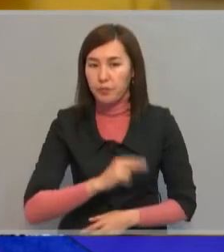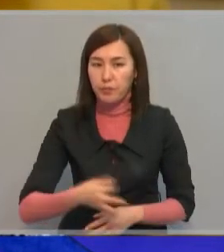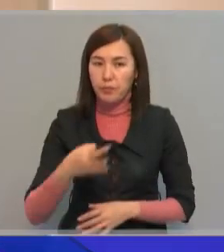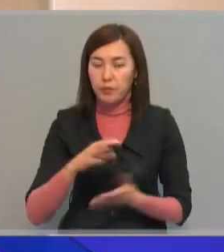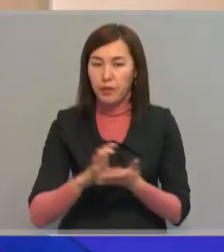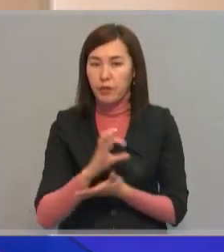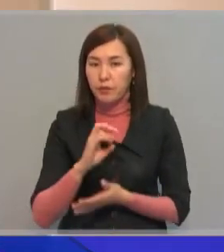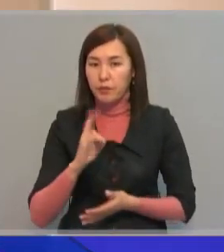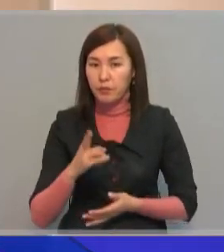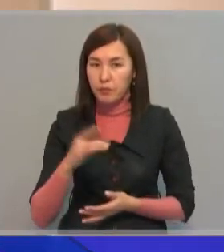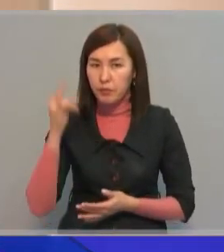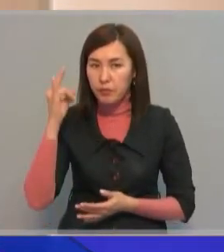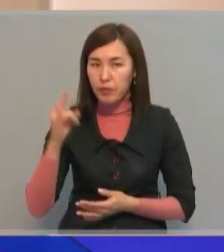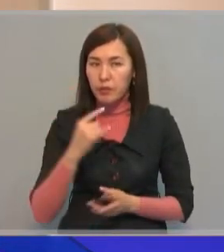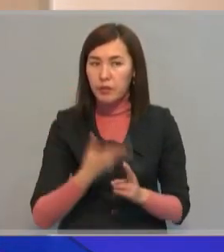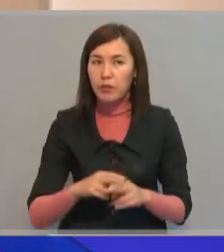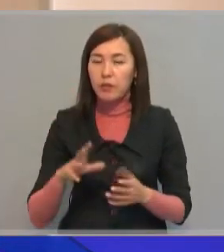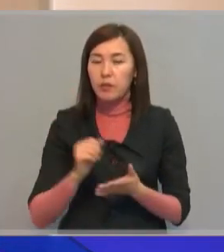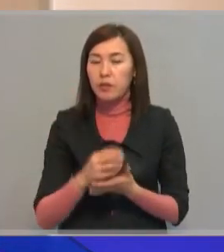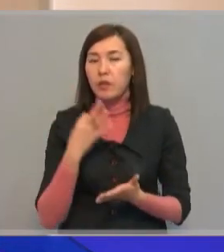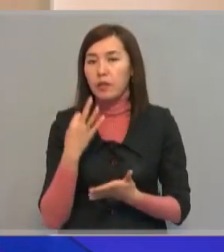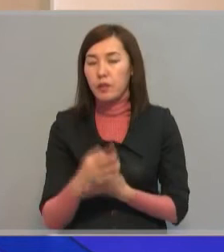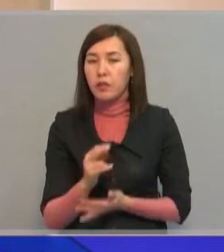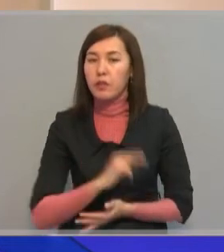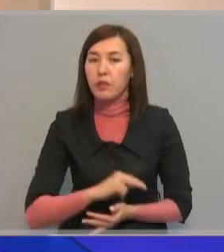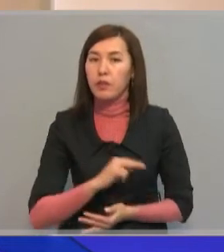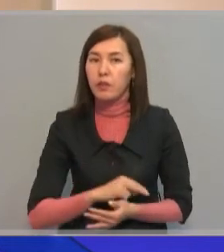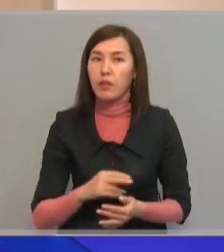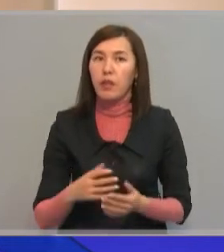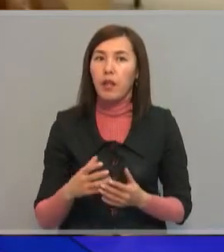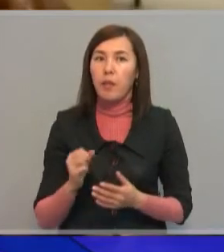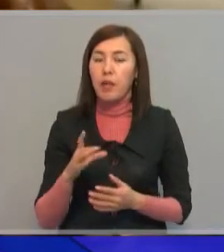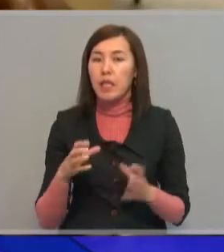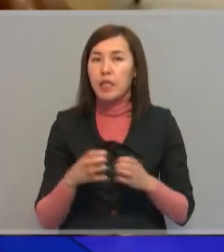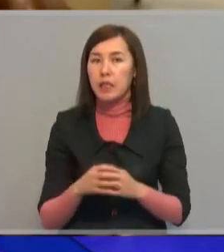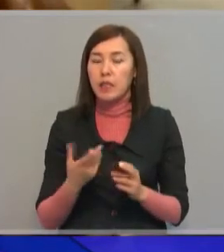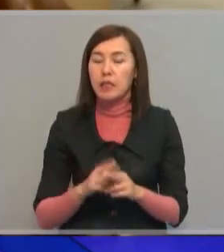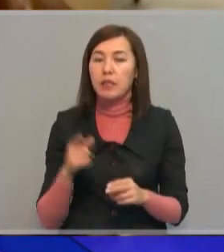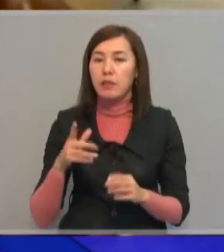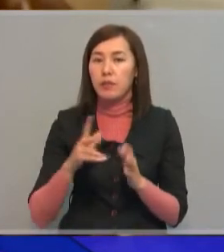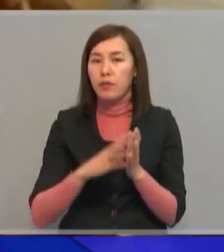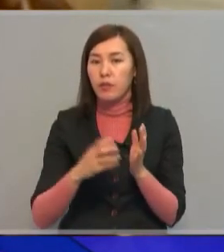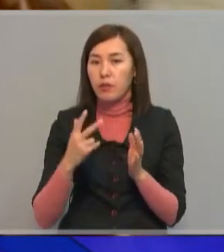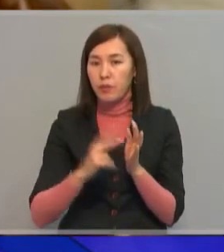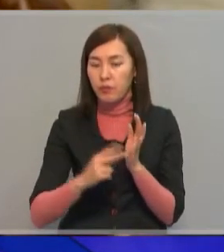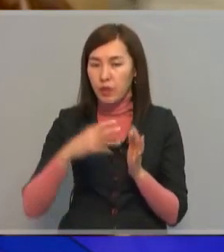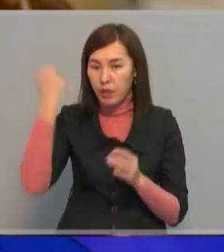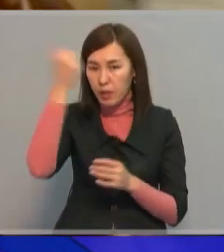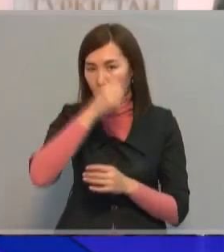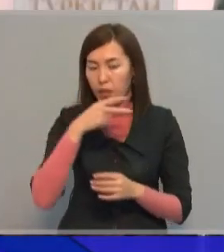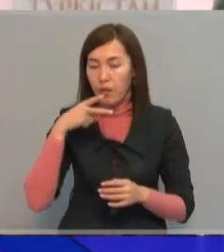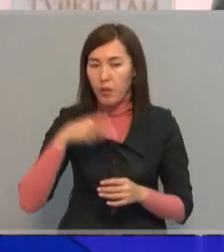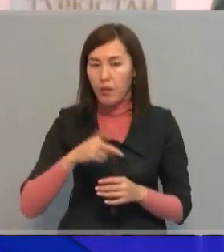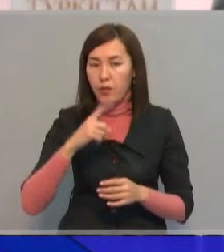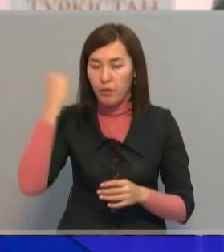областной газете «Оңтүстік Казахстан». Занимал ответственные должности в обкоме партии. С 1985 по